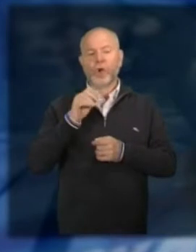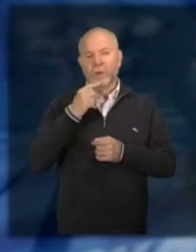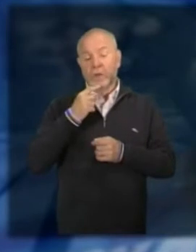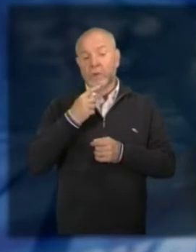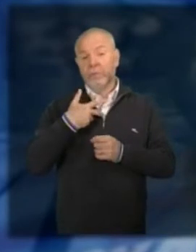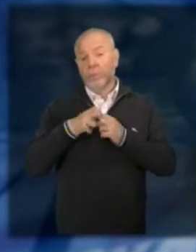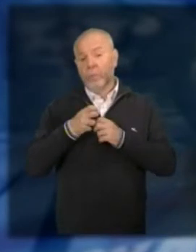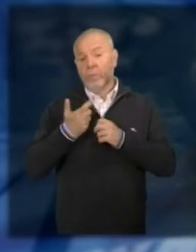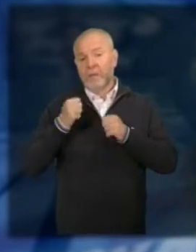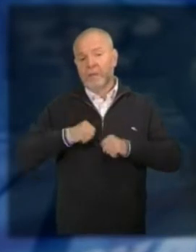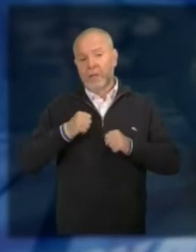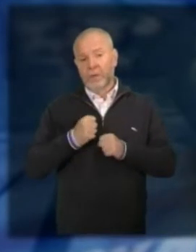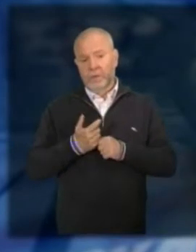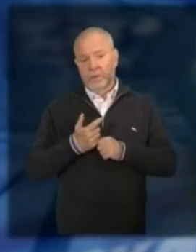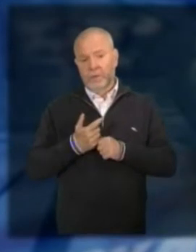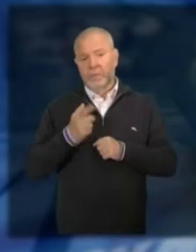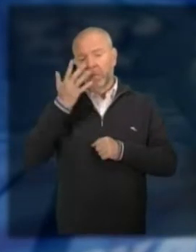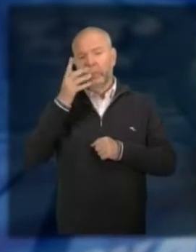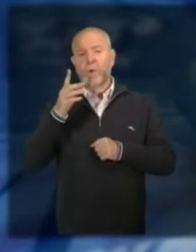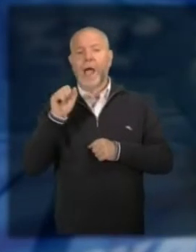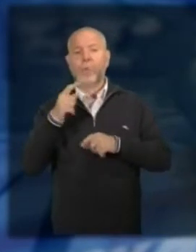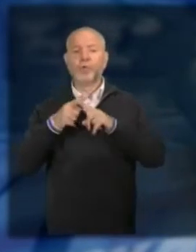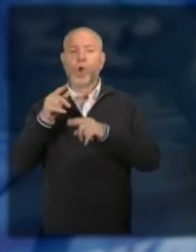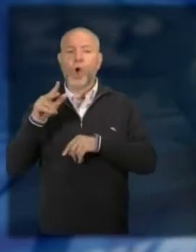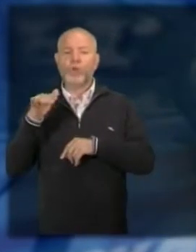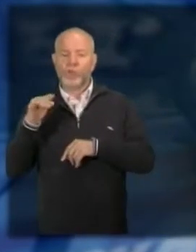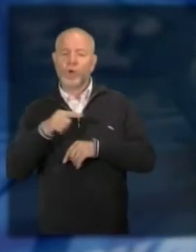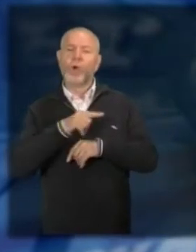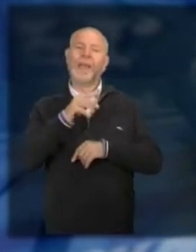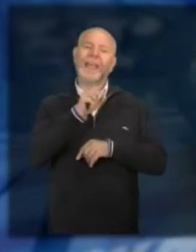le vertenze oxologico ed eremo di Miazzina.